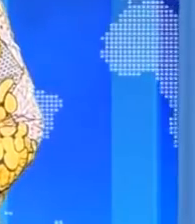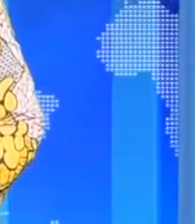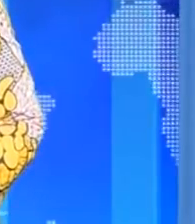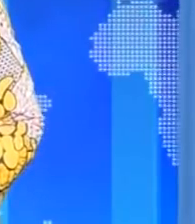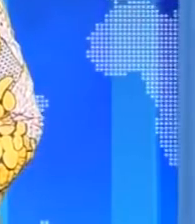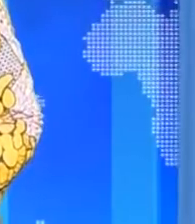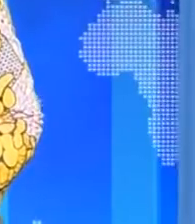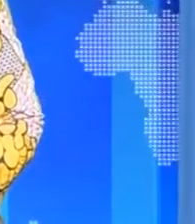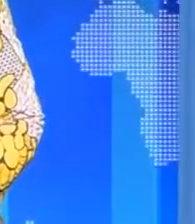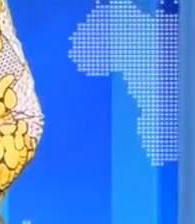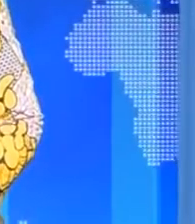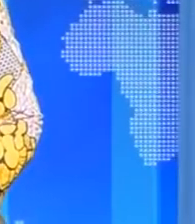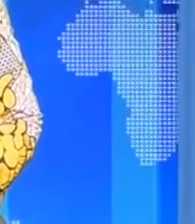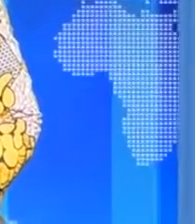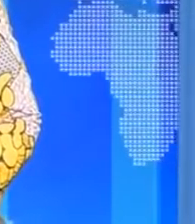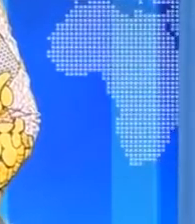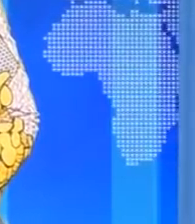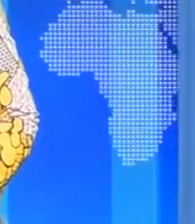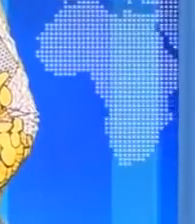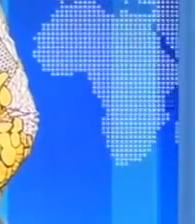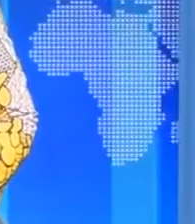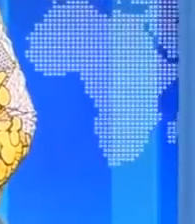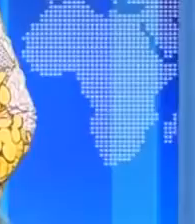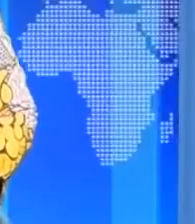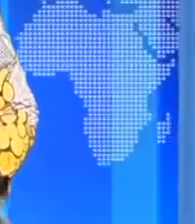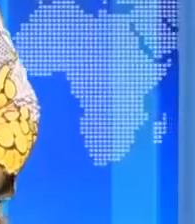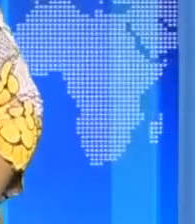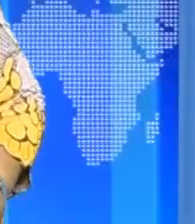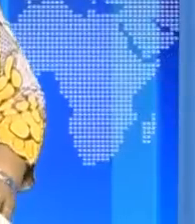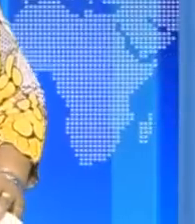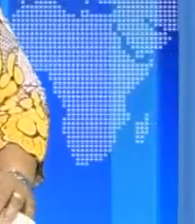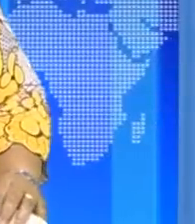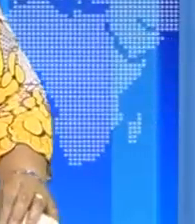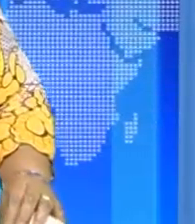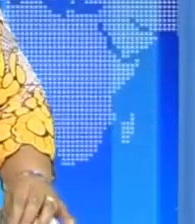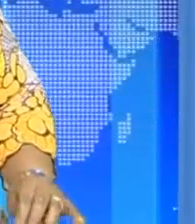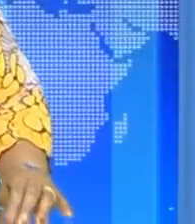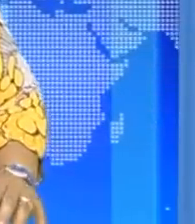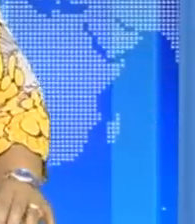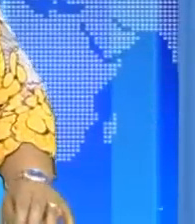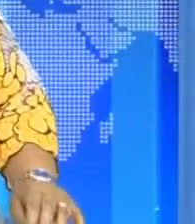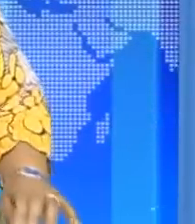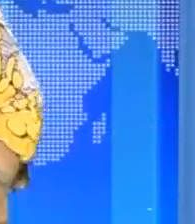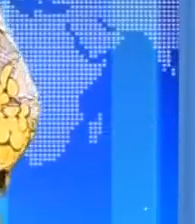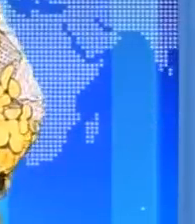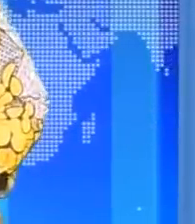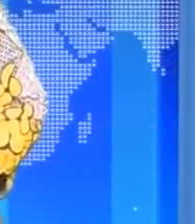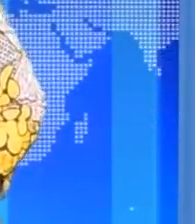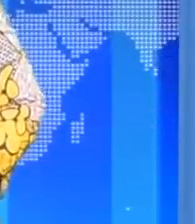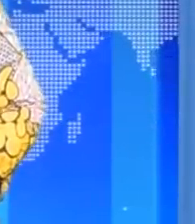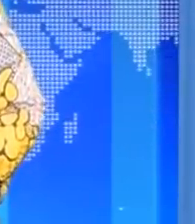la direction provinciale de kinshasa l'ingénieur jean bosco waka hymne des lignes